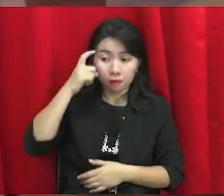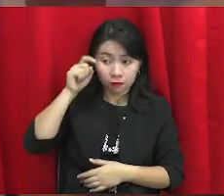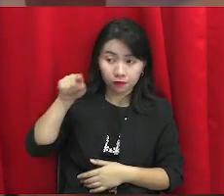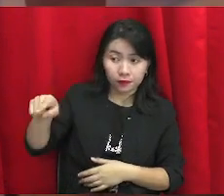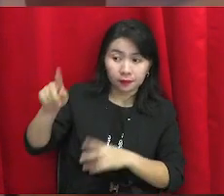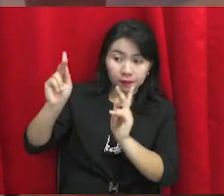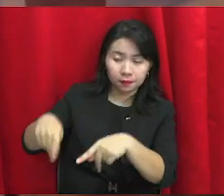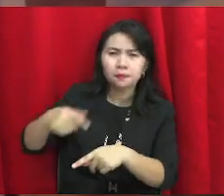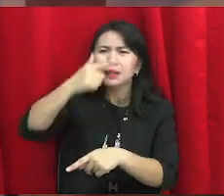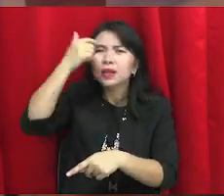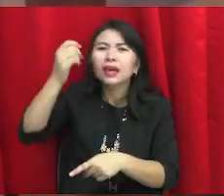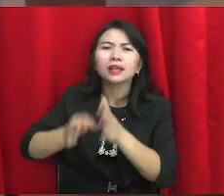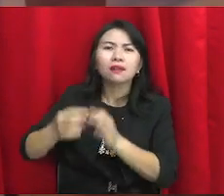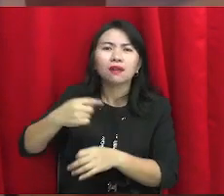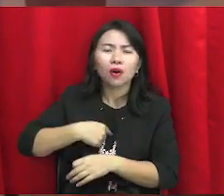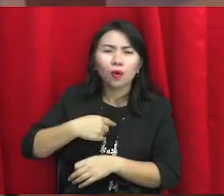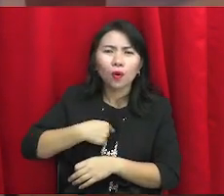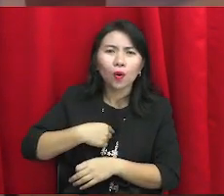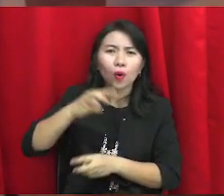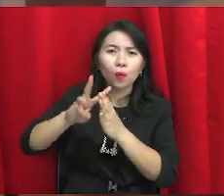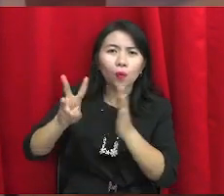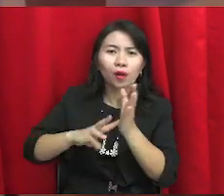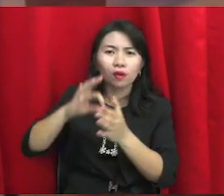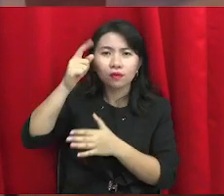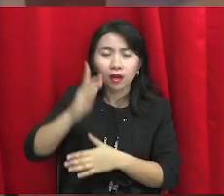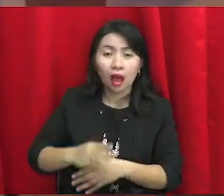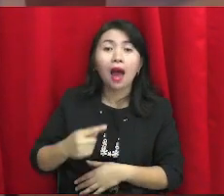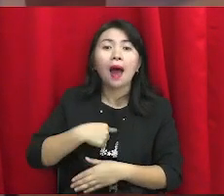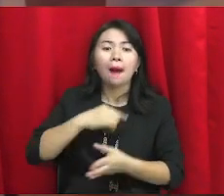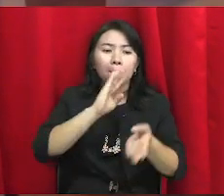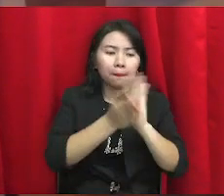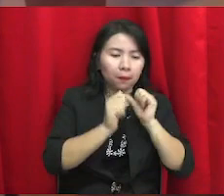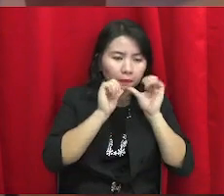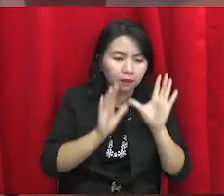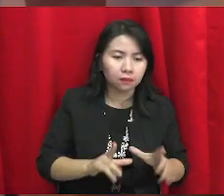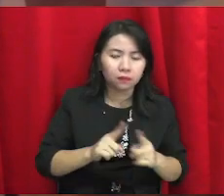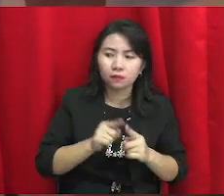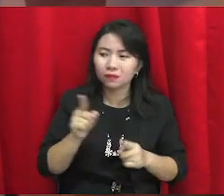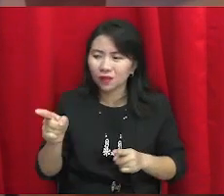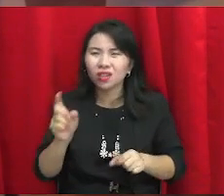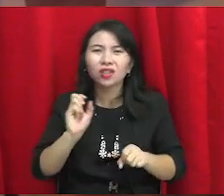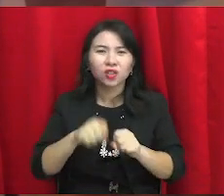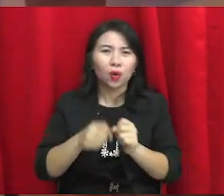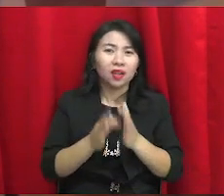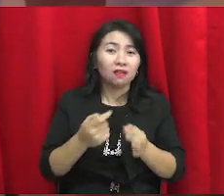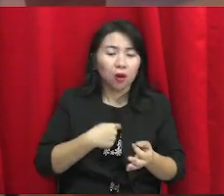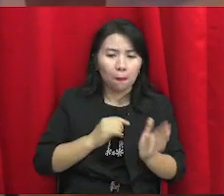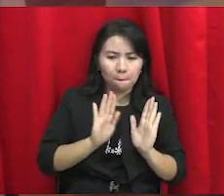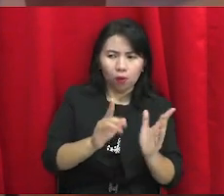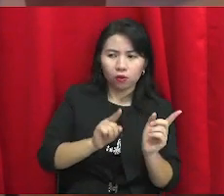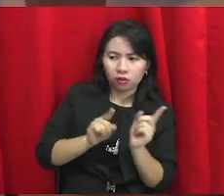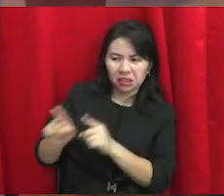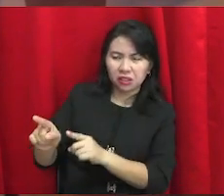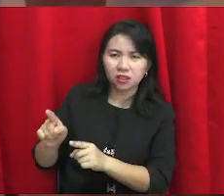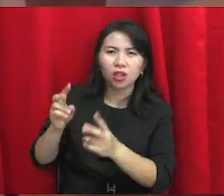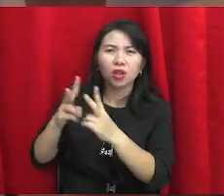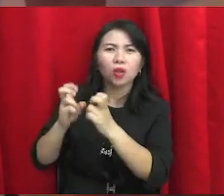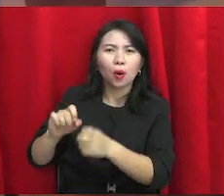akong kalooban ng Panginoon para sa Kanya, blessing ako sa Kanya. Amen. Eh kung ikikit ko yung sarili ko, kahit gustong gusto